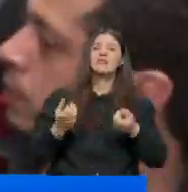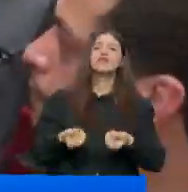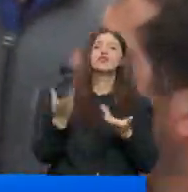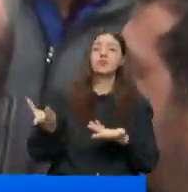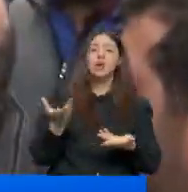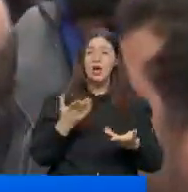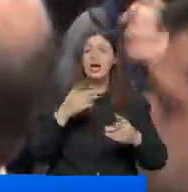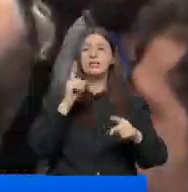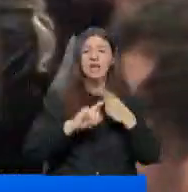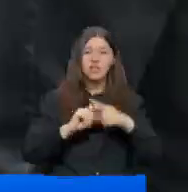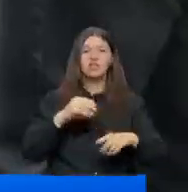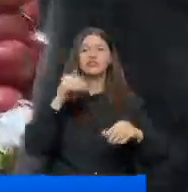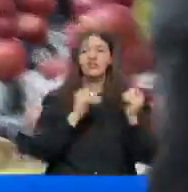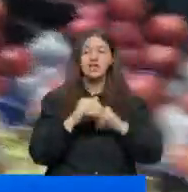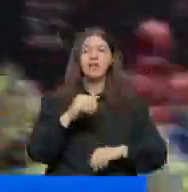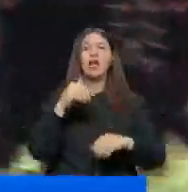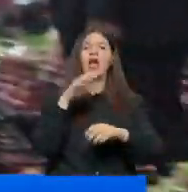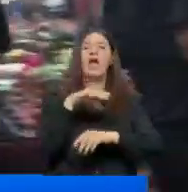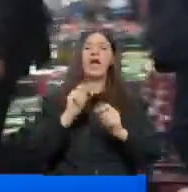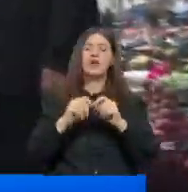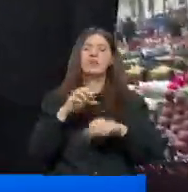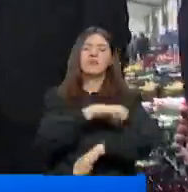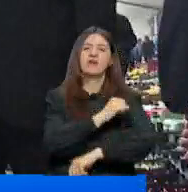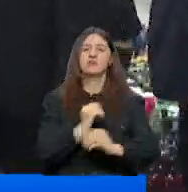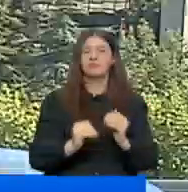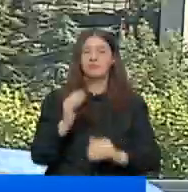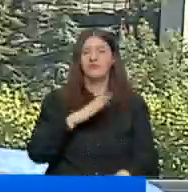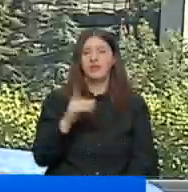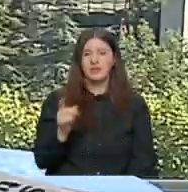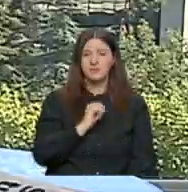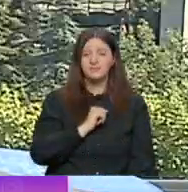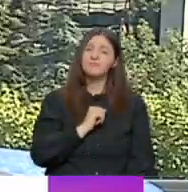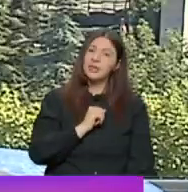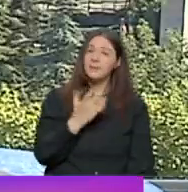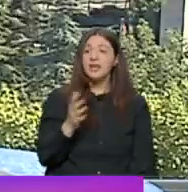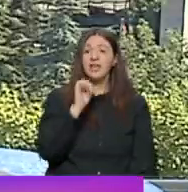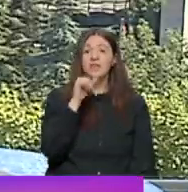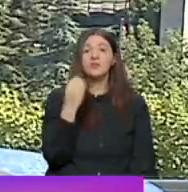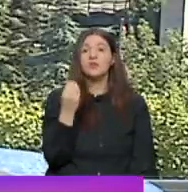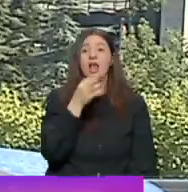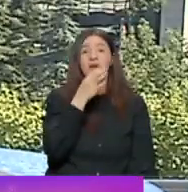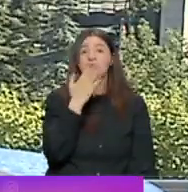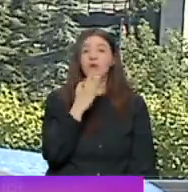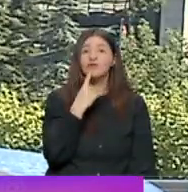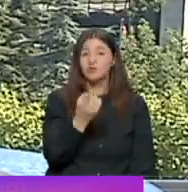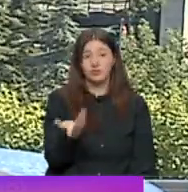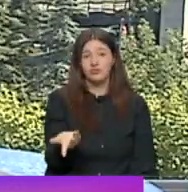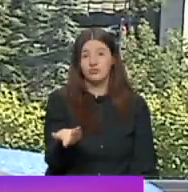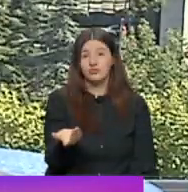Siyasetinde, seçiminde nabzı yine ekonomiyle birlikte attı. E peki hiçbir güzel haber yok